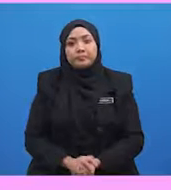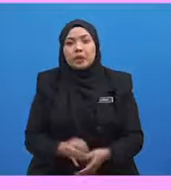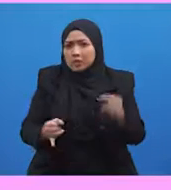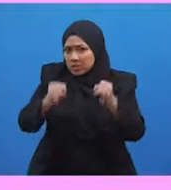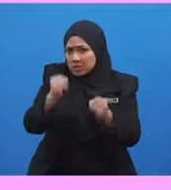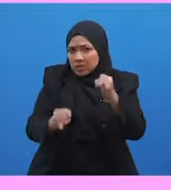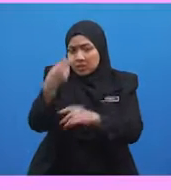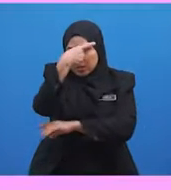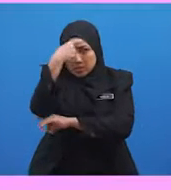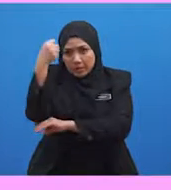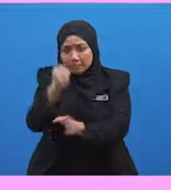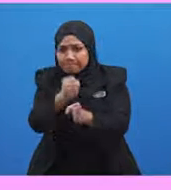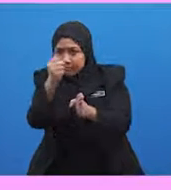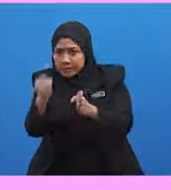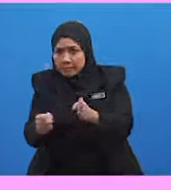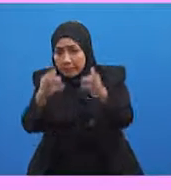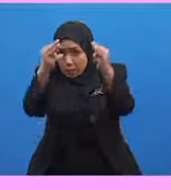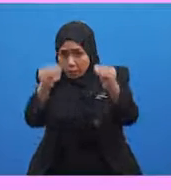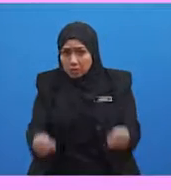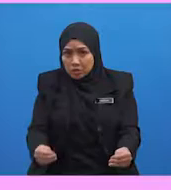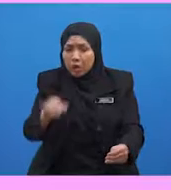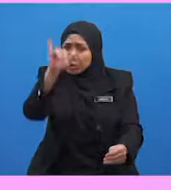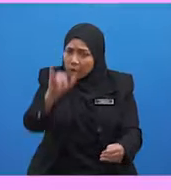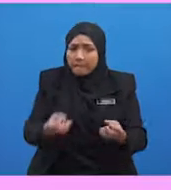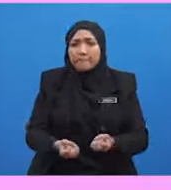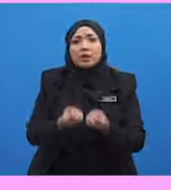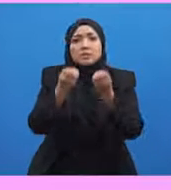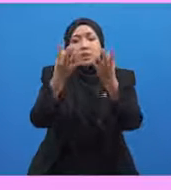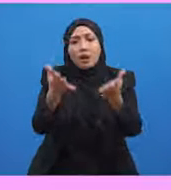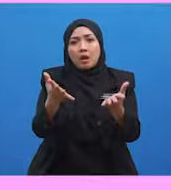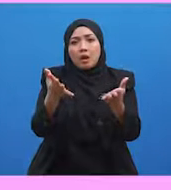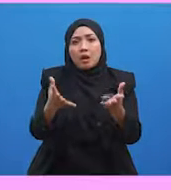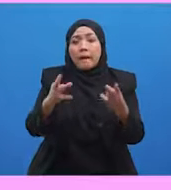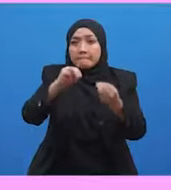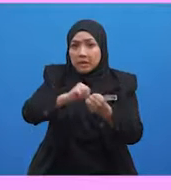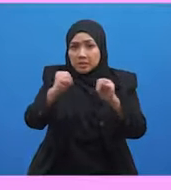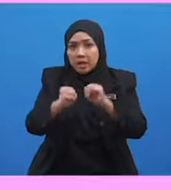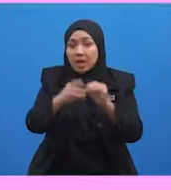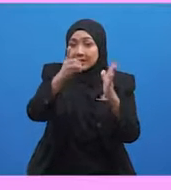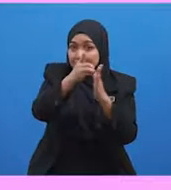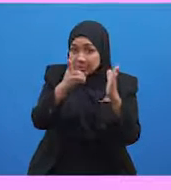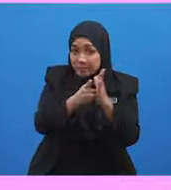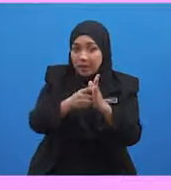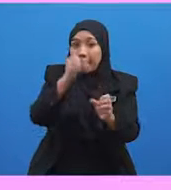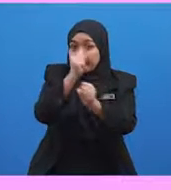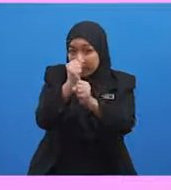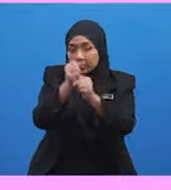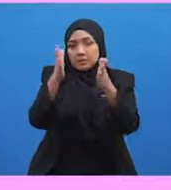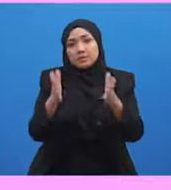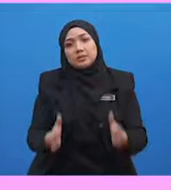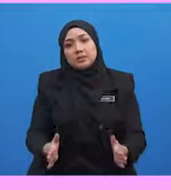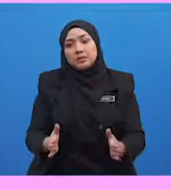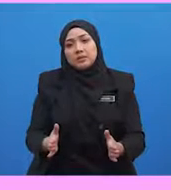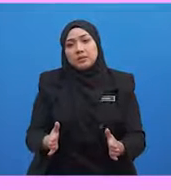Jika sebab sampingan manusia yang paling banyak, iaitu masalah disiplin pekerja,